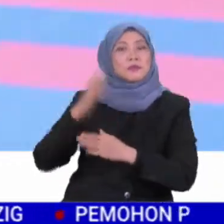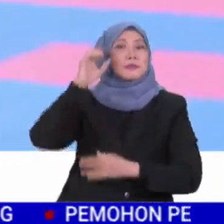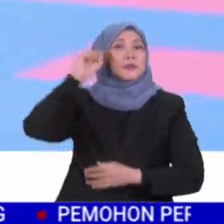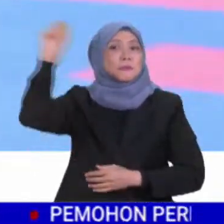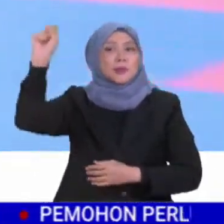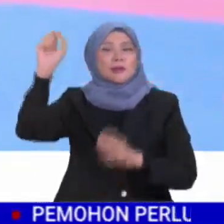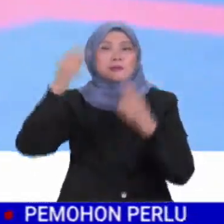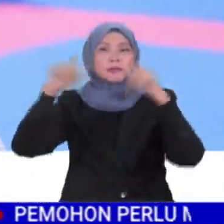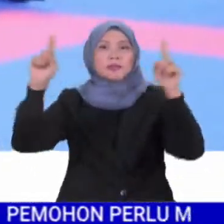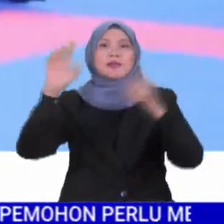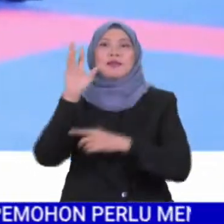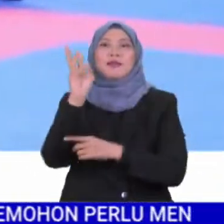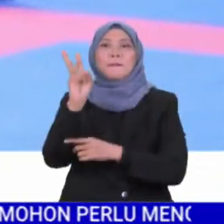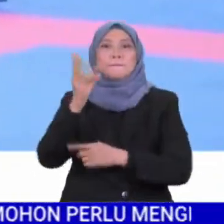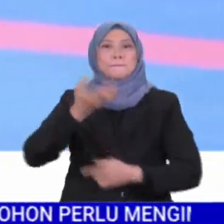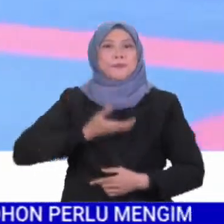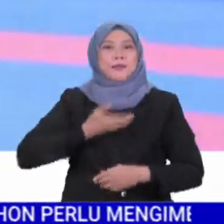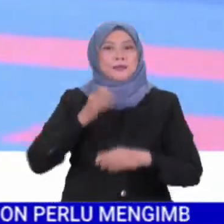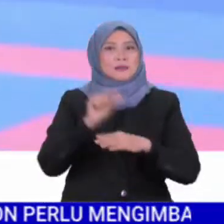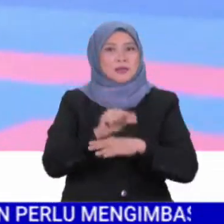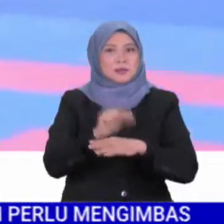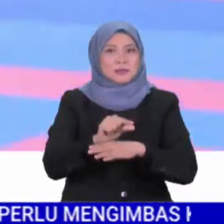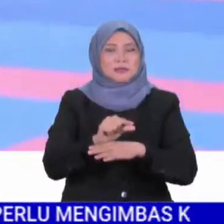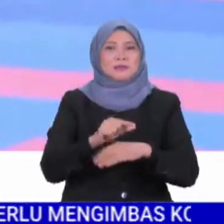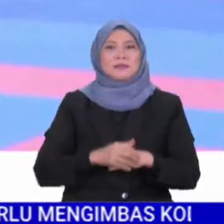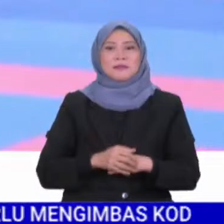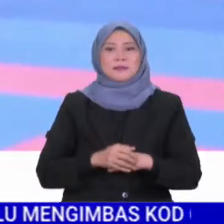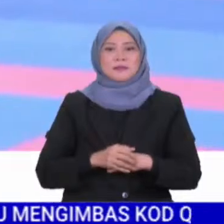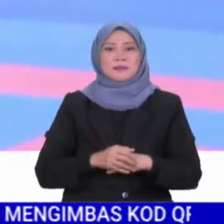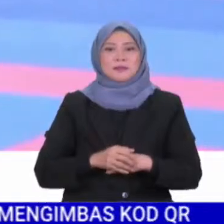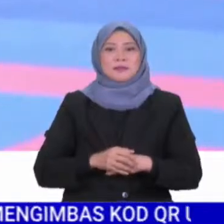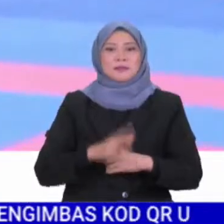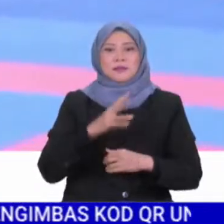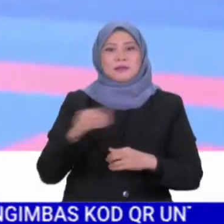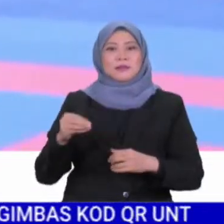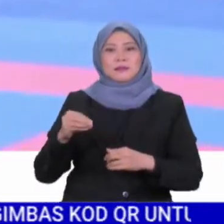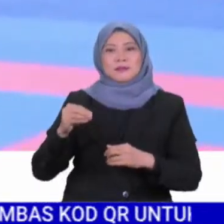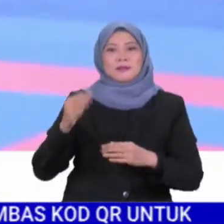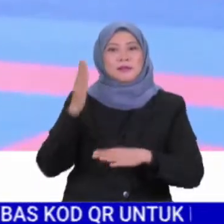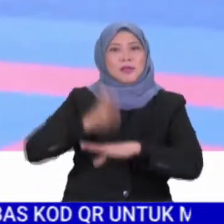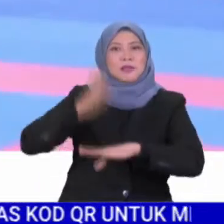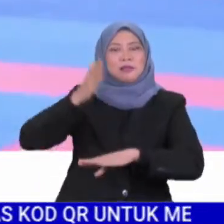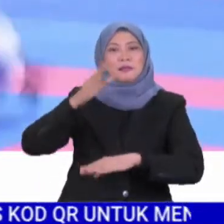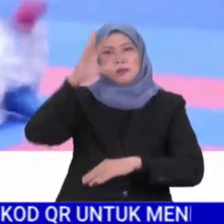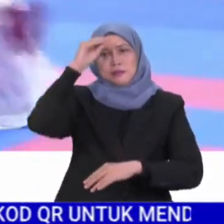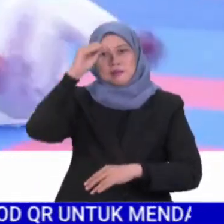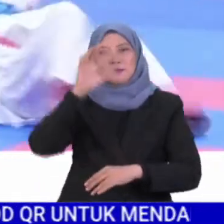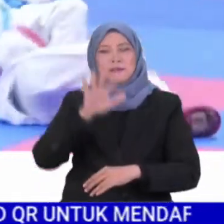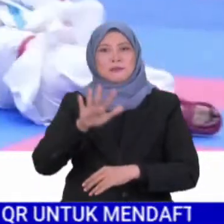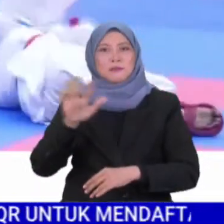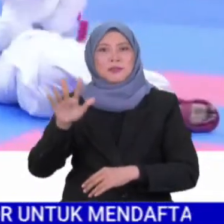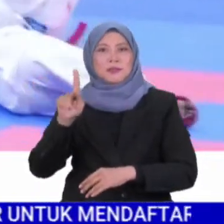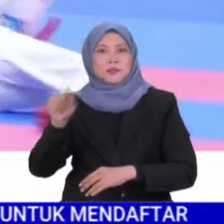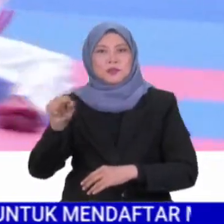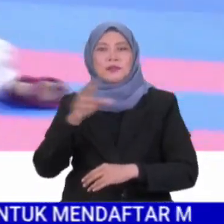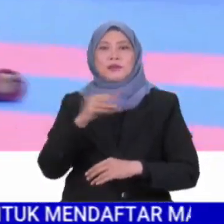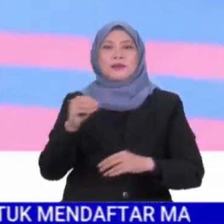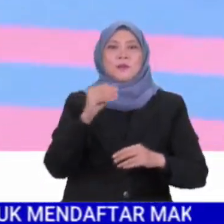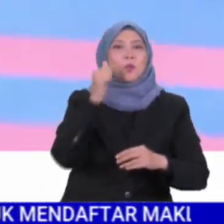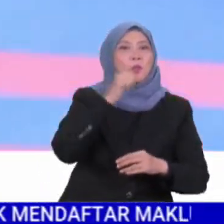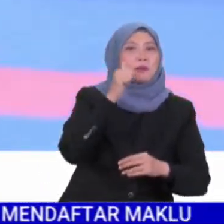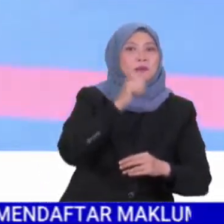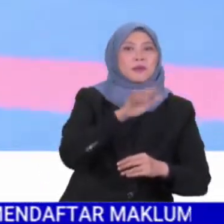berjaya memenangi 6 pingat gangsa antaranya dalam acara komuniti lelaki 55 kg, acara komite